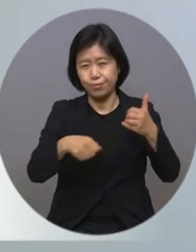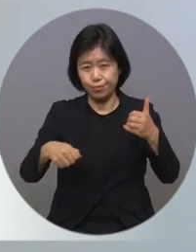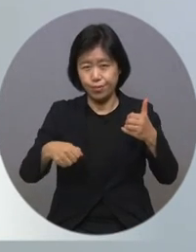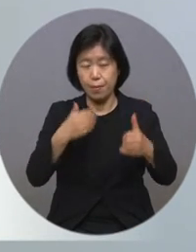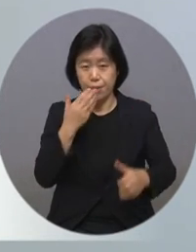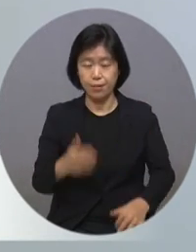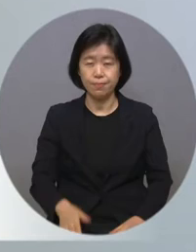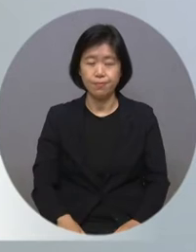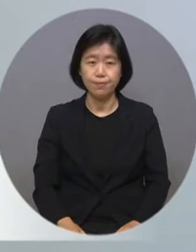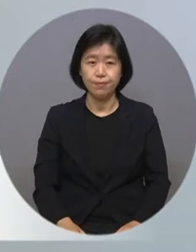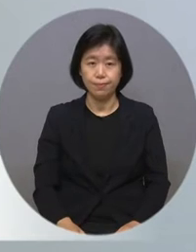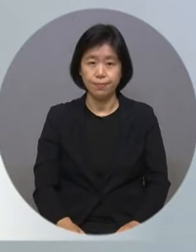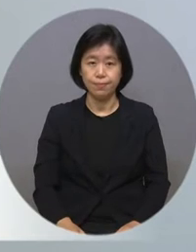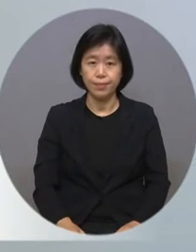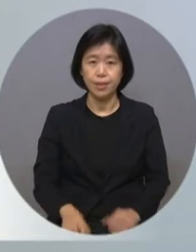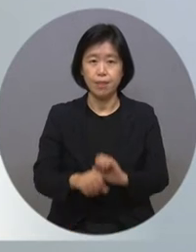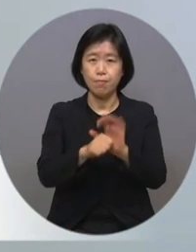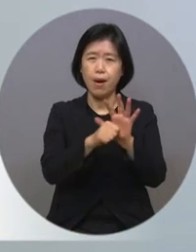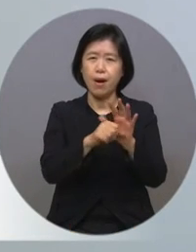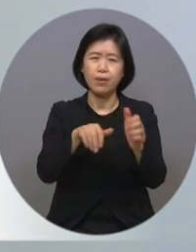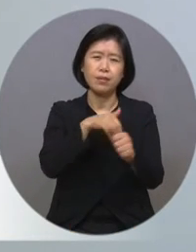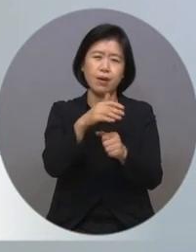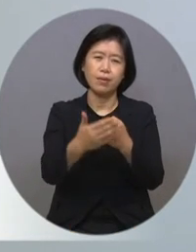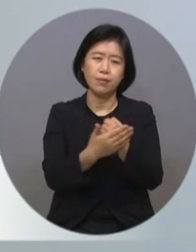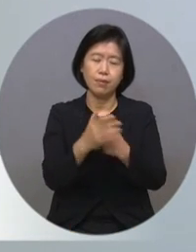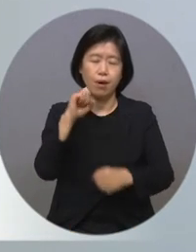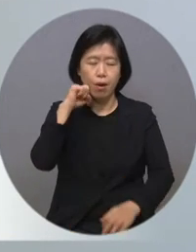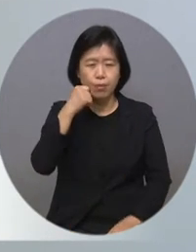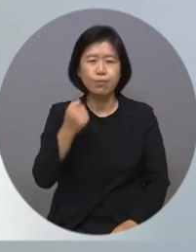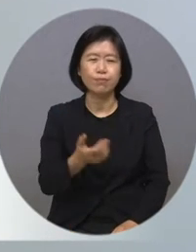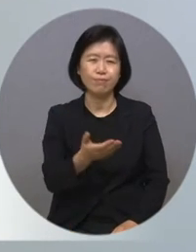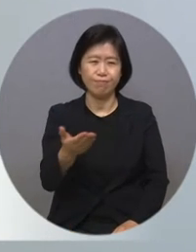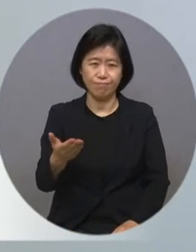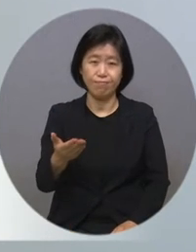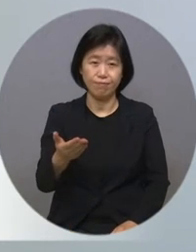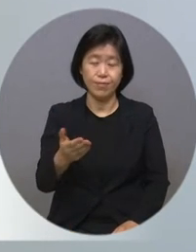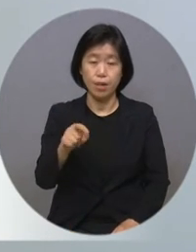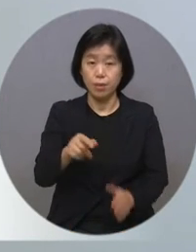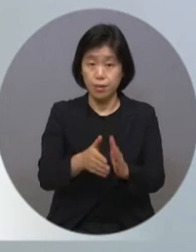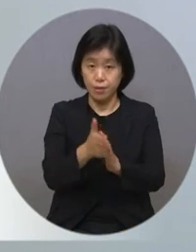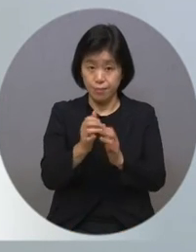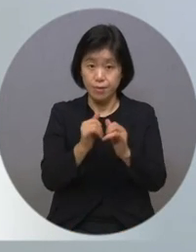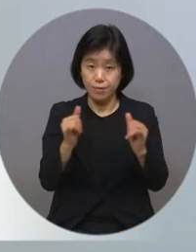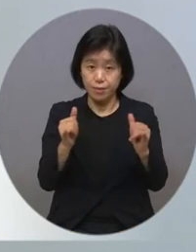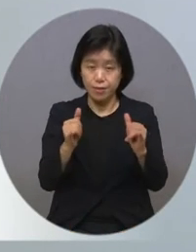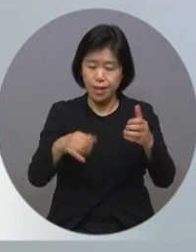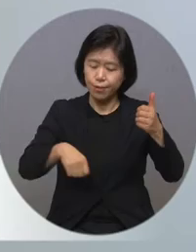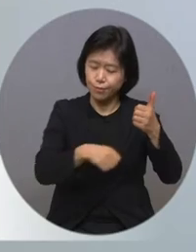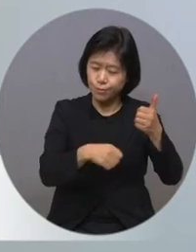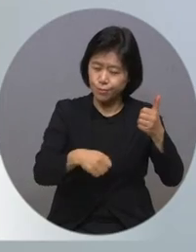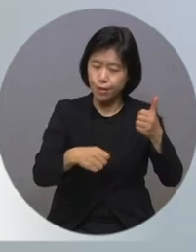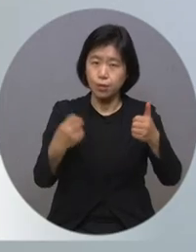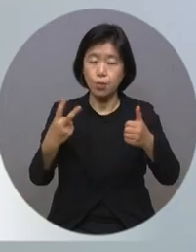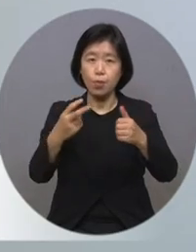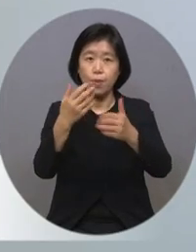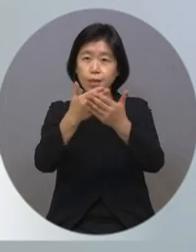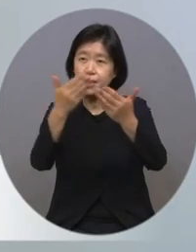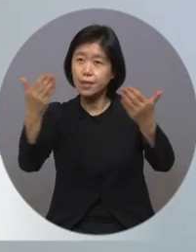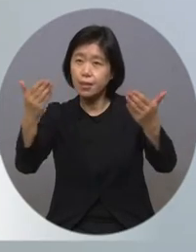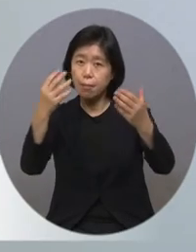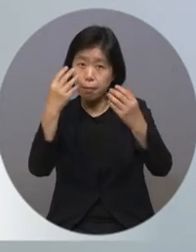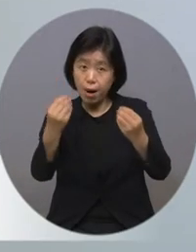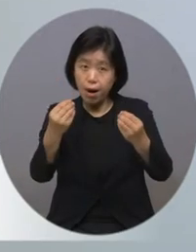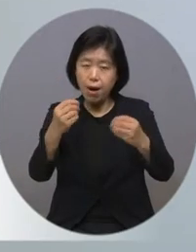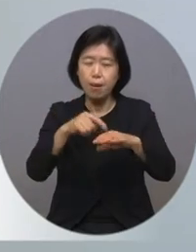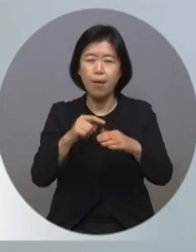되었습니다. 팬데믹 상황으로 어려운 가운데 있는데 순천 시민분들이 이 연주와 전시를 통해 힘을 얻기를